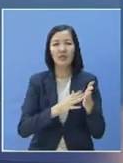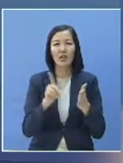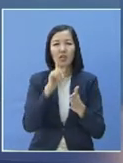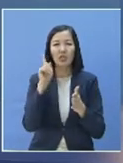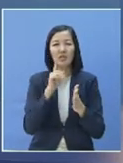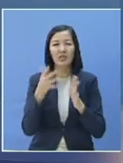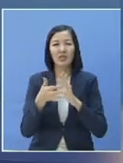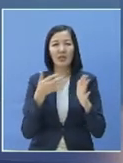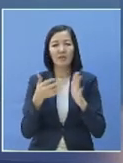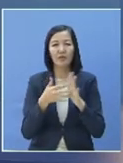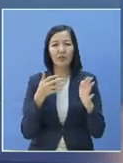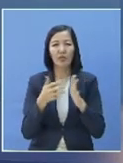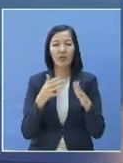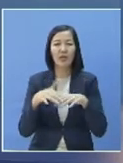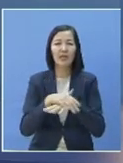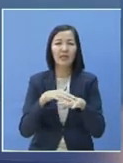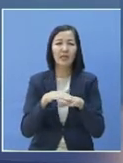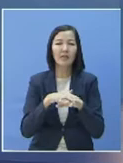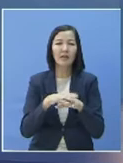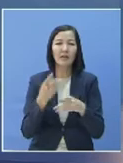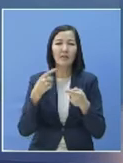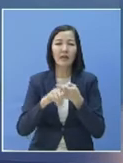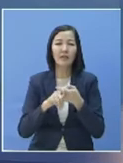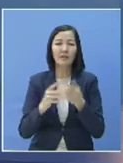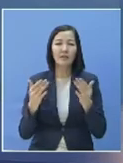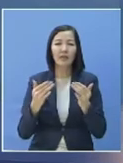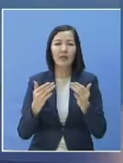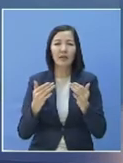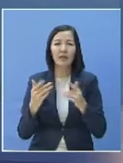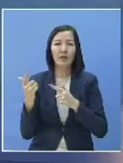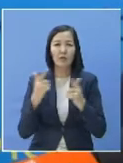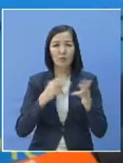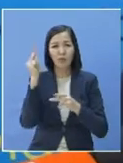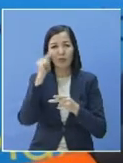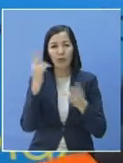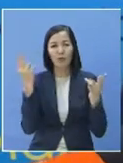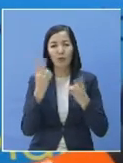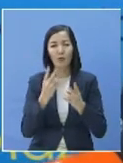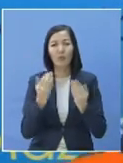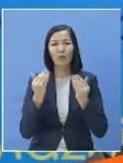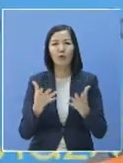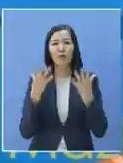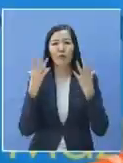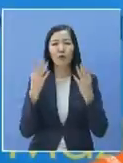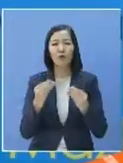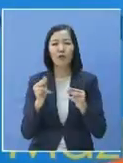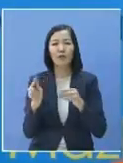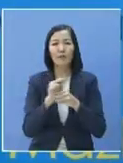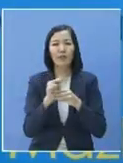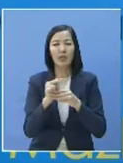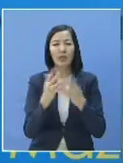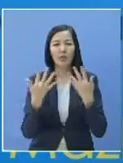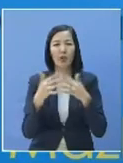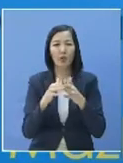жастарға кәсіби білімді нарықтағы сұранысқа қарай беру керек деген тұжырымда. Бүгінгі таңда дәнекерлеушілер, ауыл шаруашылық